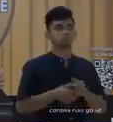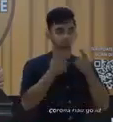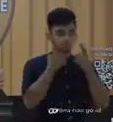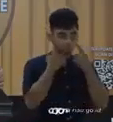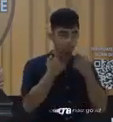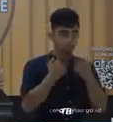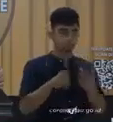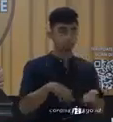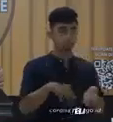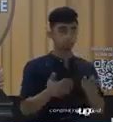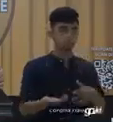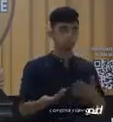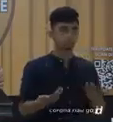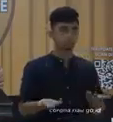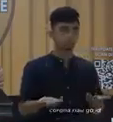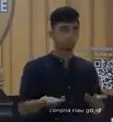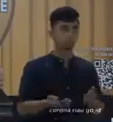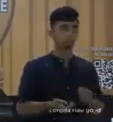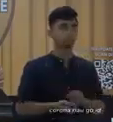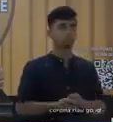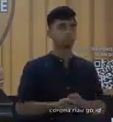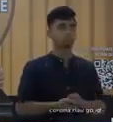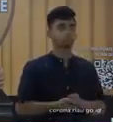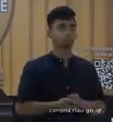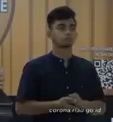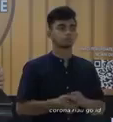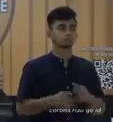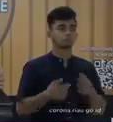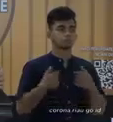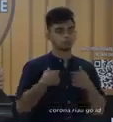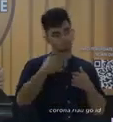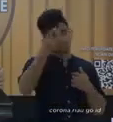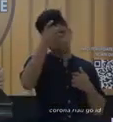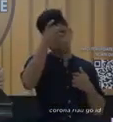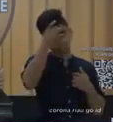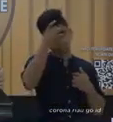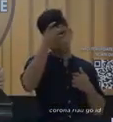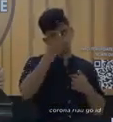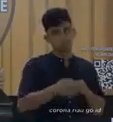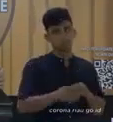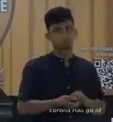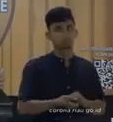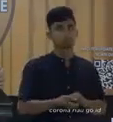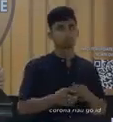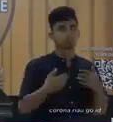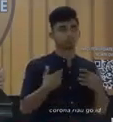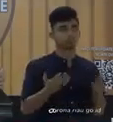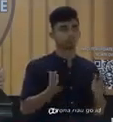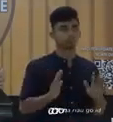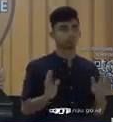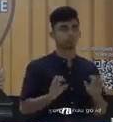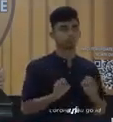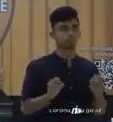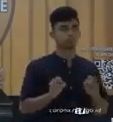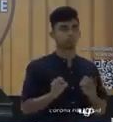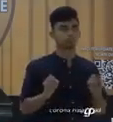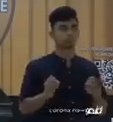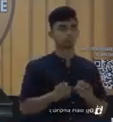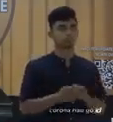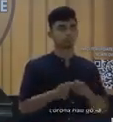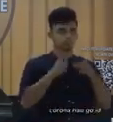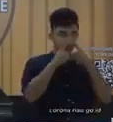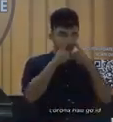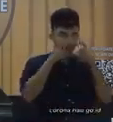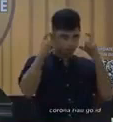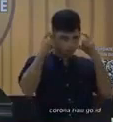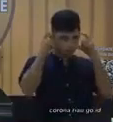Artinya kalau misalnya kita sakit, jangan sesali, itu bukan ulah siapa-siapa. Mungkin akibat ulah kita sendiri. Kita nggak pakai masker, kita lupa